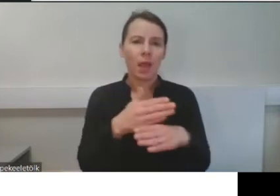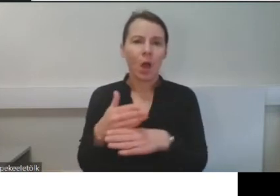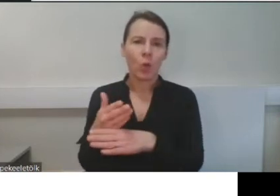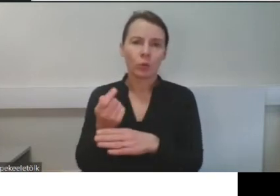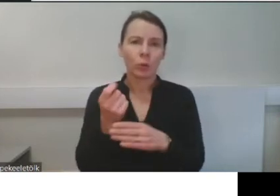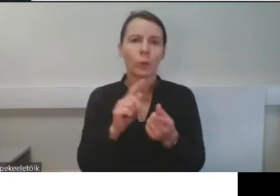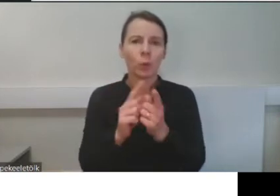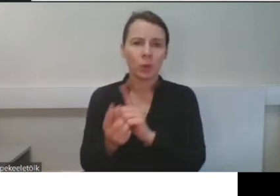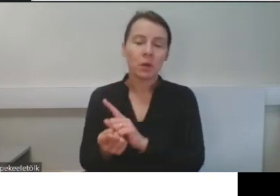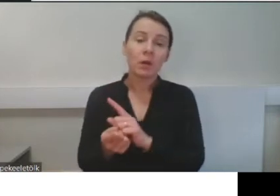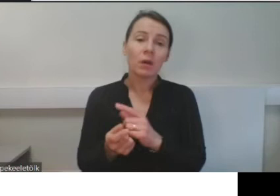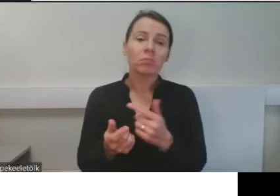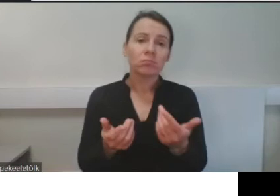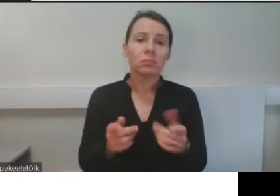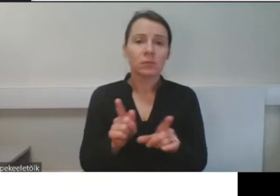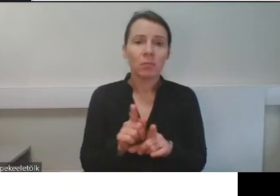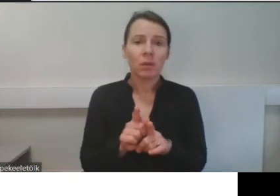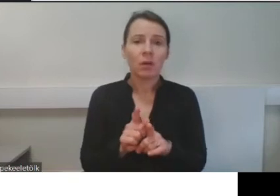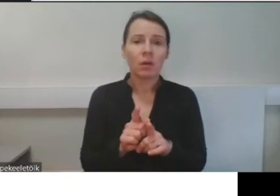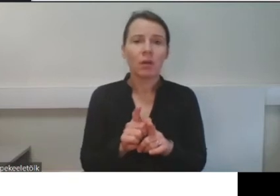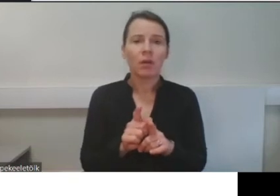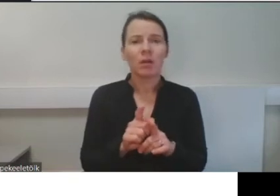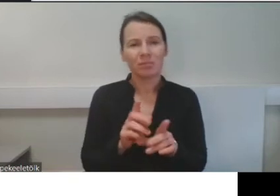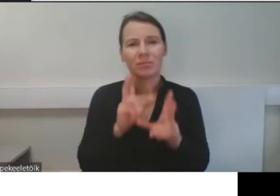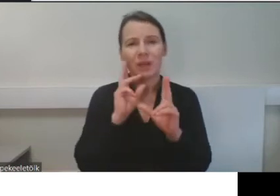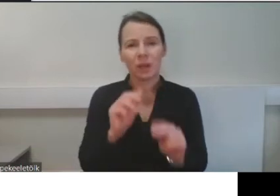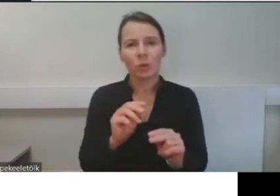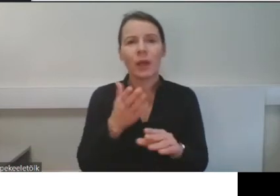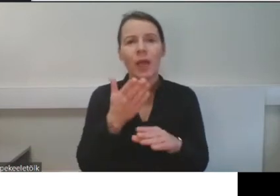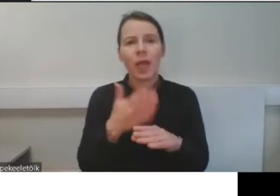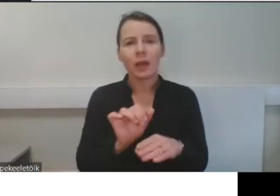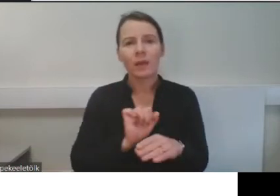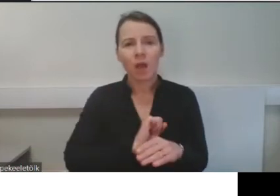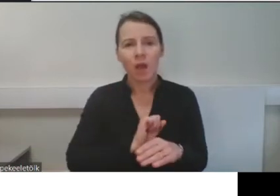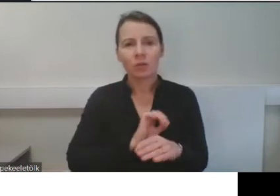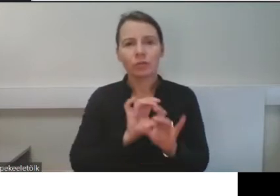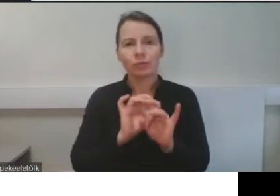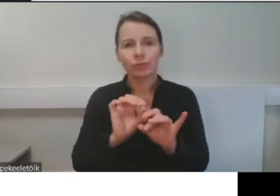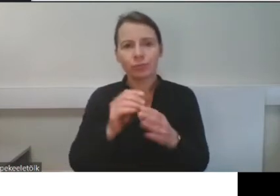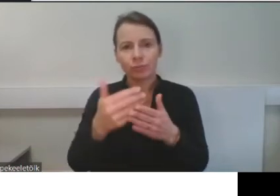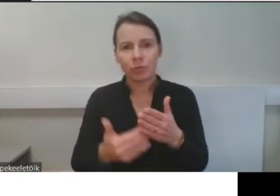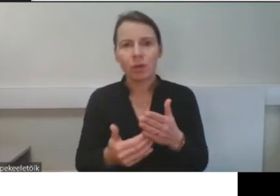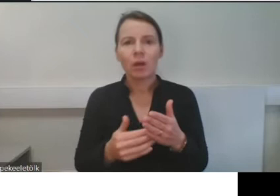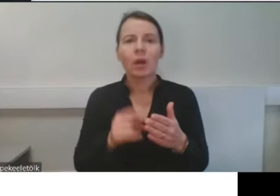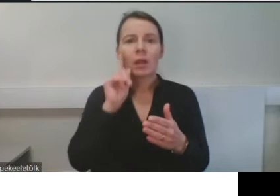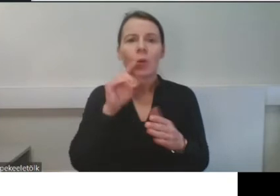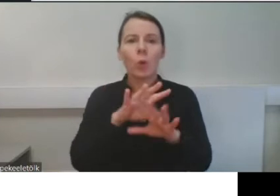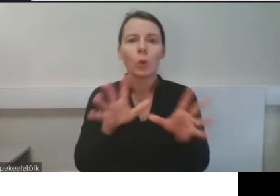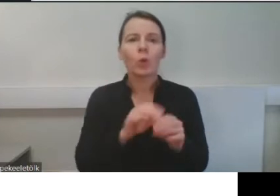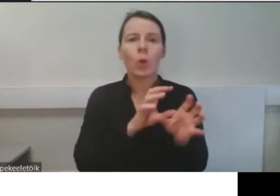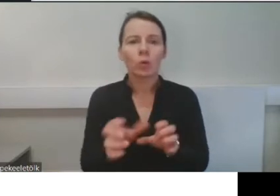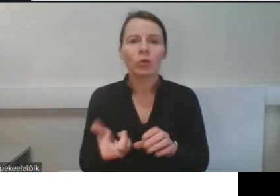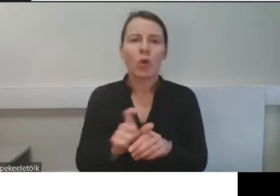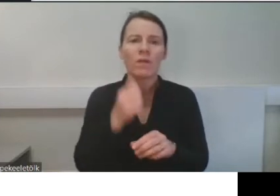välja võtta andmeid asutuste lõikes, siis jällegi saab pöörduda meie poole või SKA poole nende saamiseks. Et seal